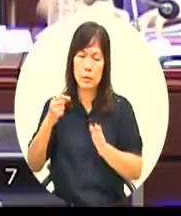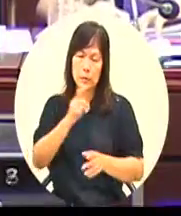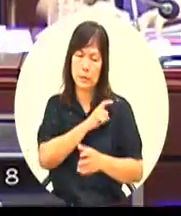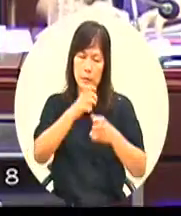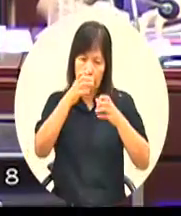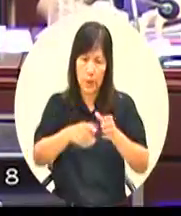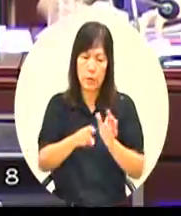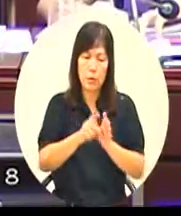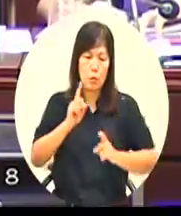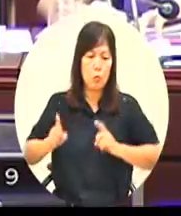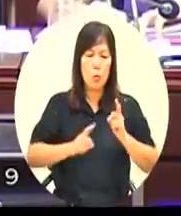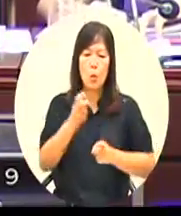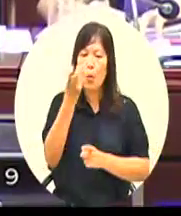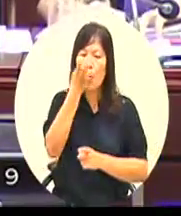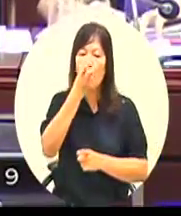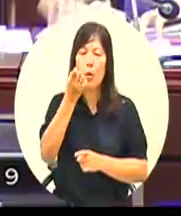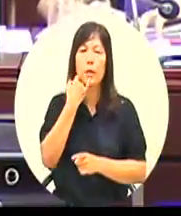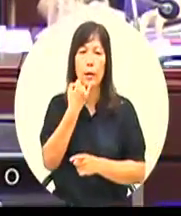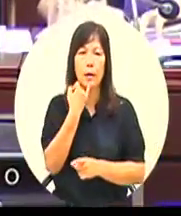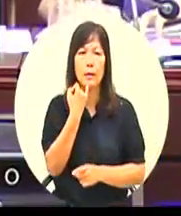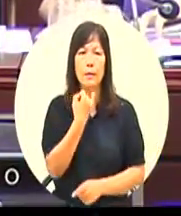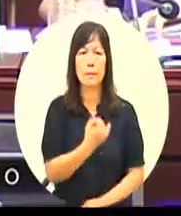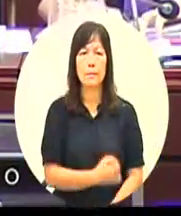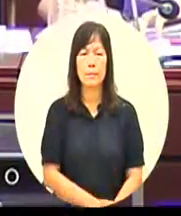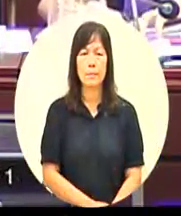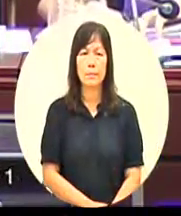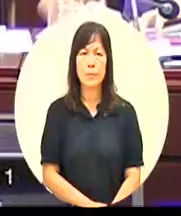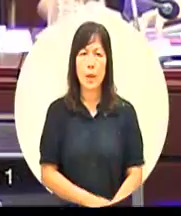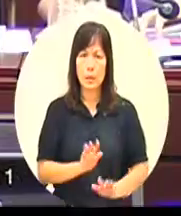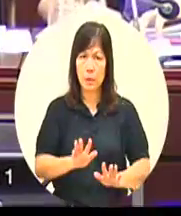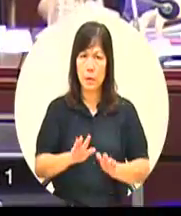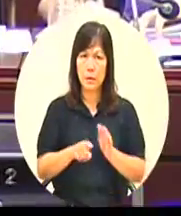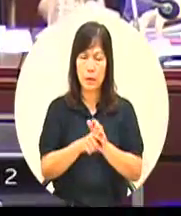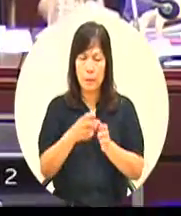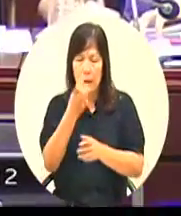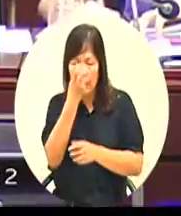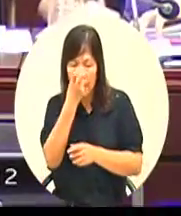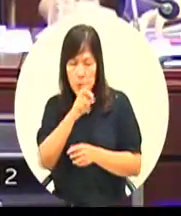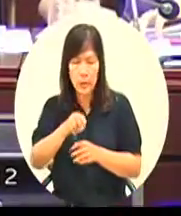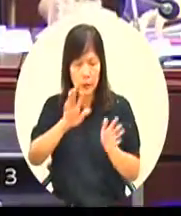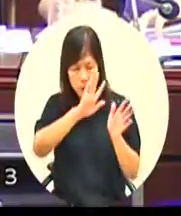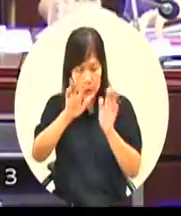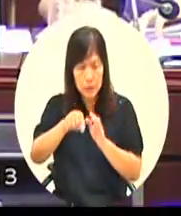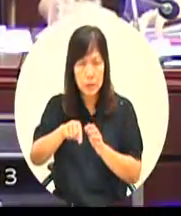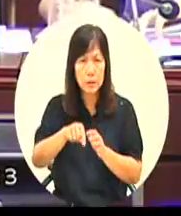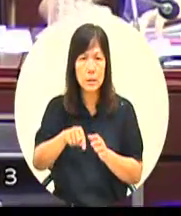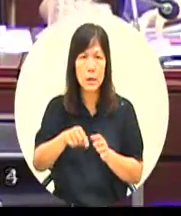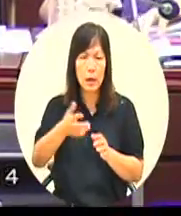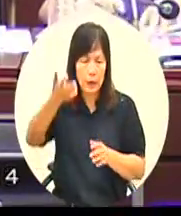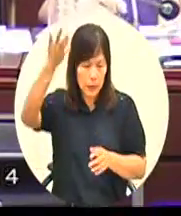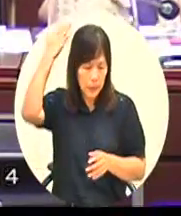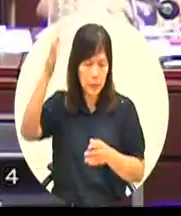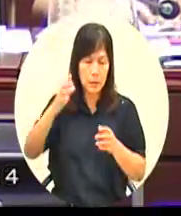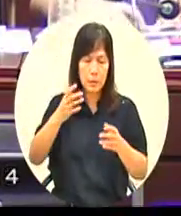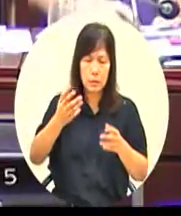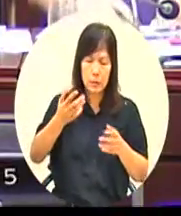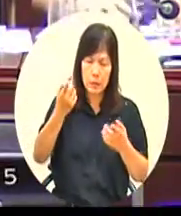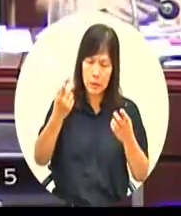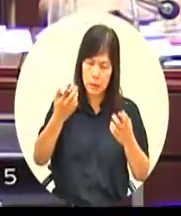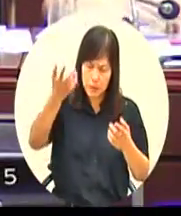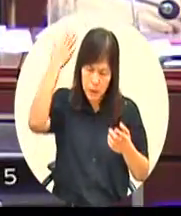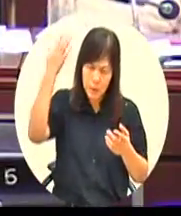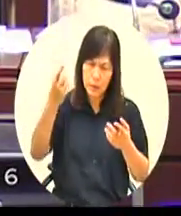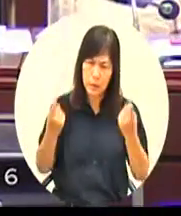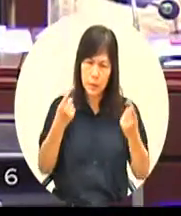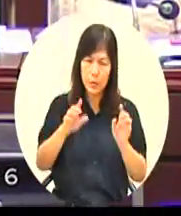是随时都可以在这监督的范围哦。所以目前的把关情况来看，我觉得比以前进步了非常的多的，而